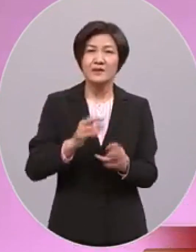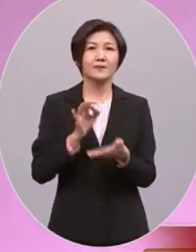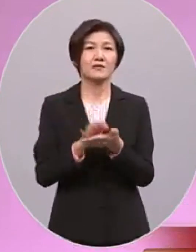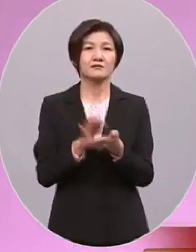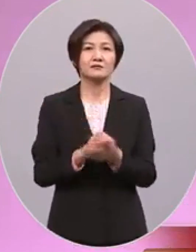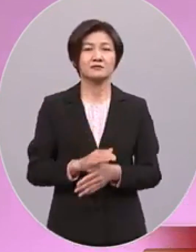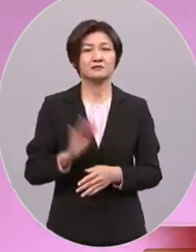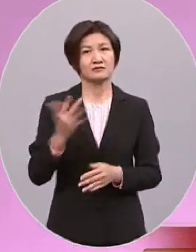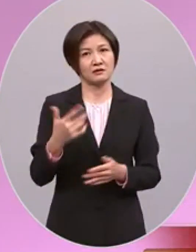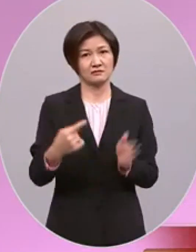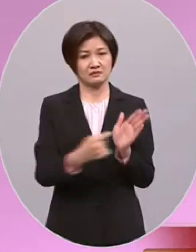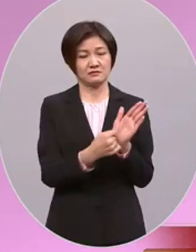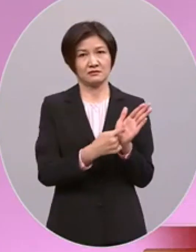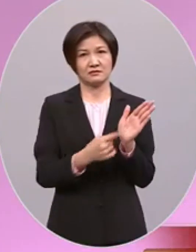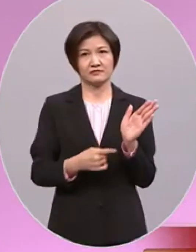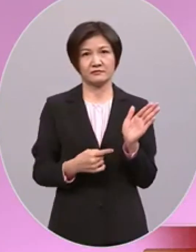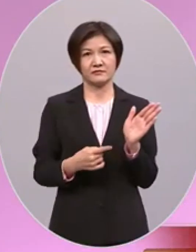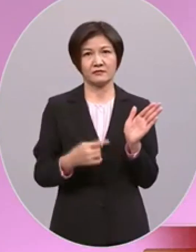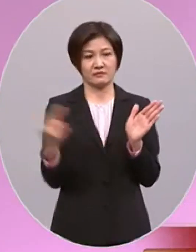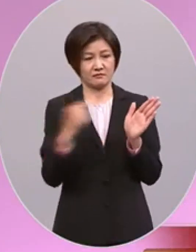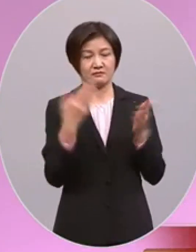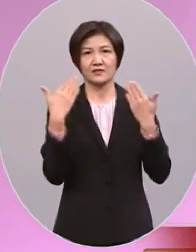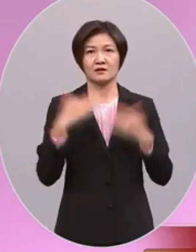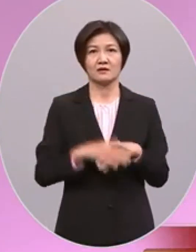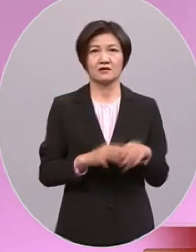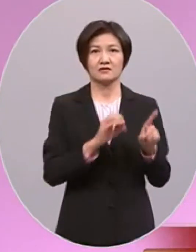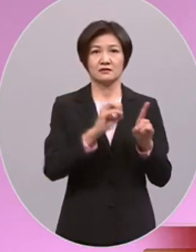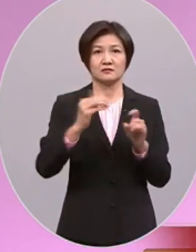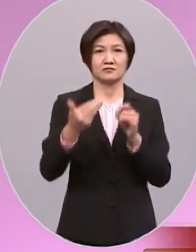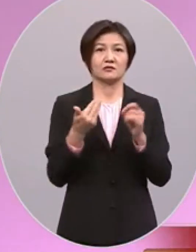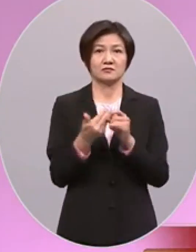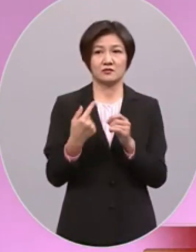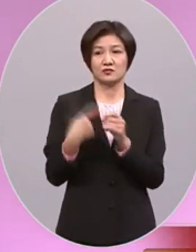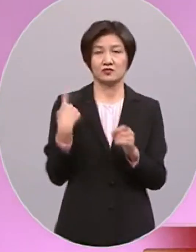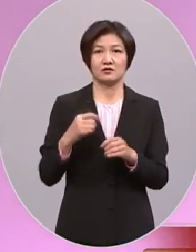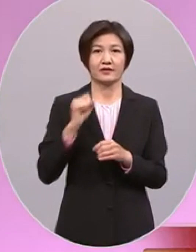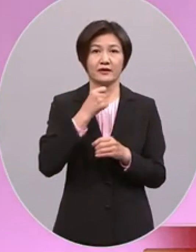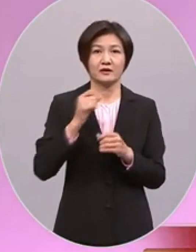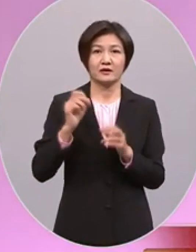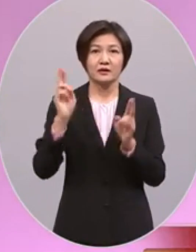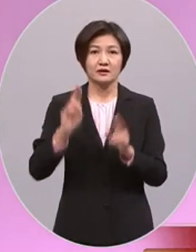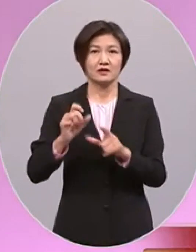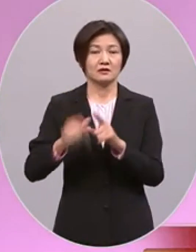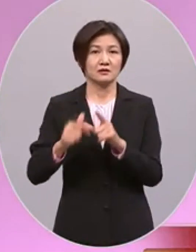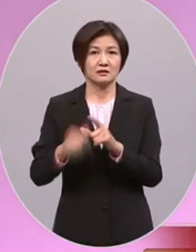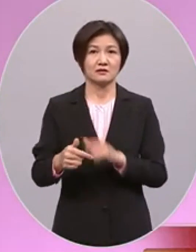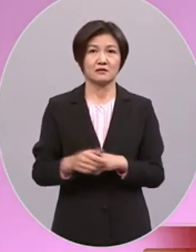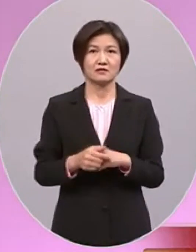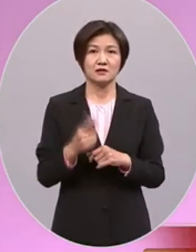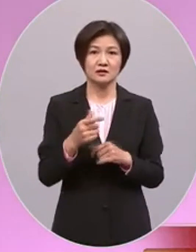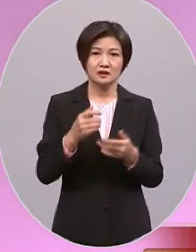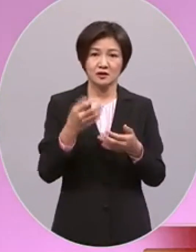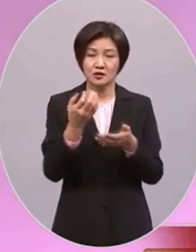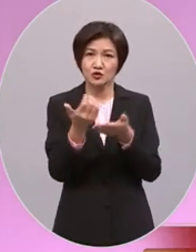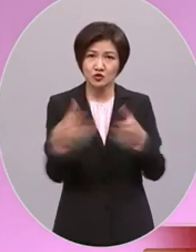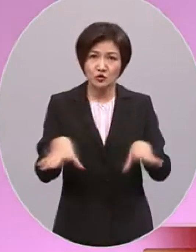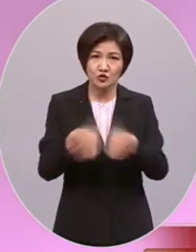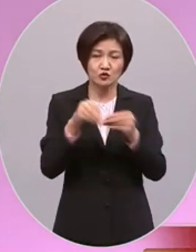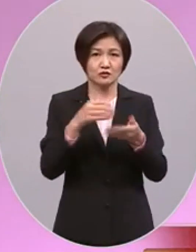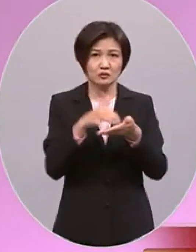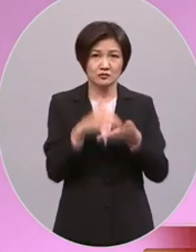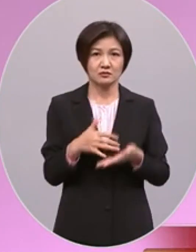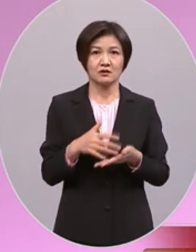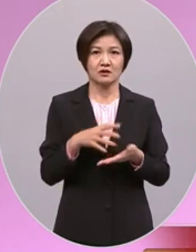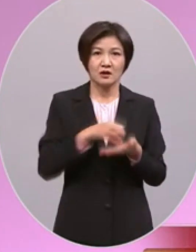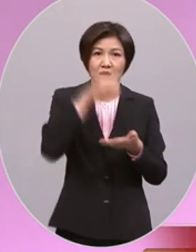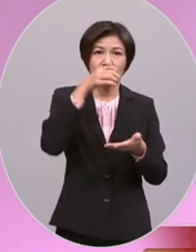可是呢，就在这里非常清楚的2019年，就是去年台电的发电成本的审定决算里面，核能根